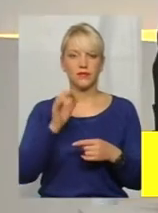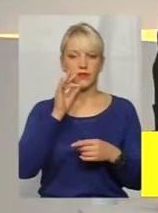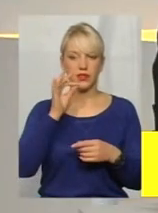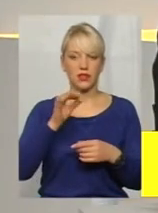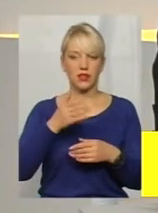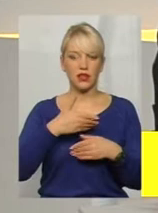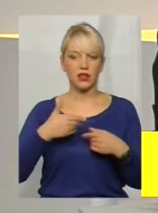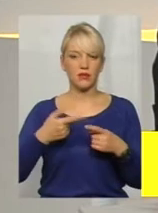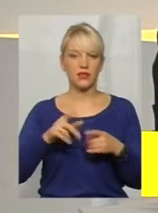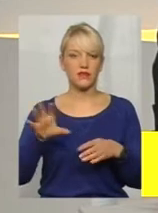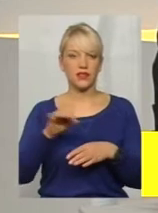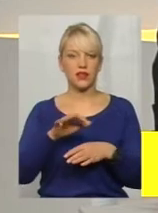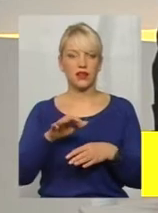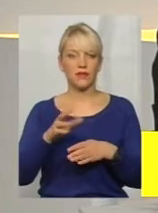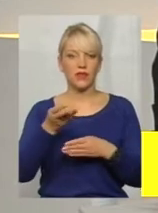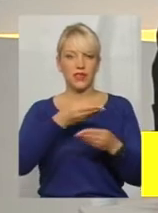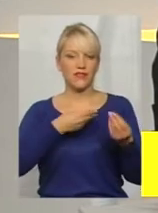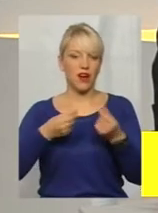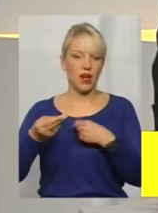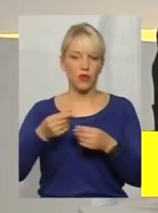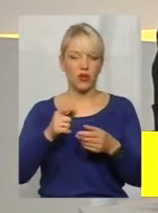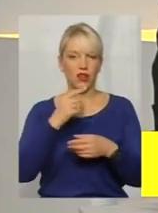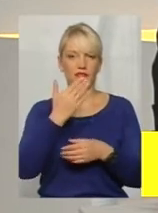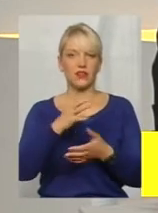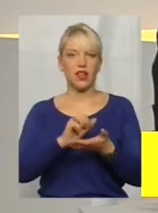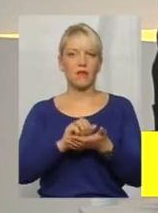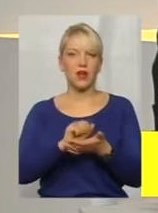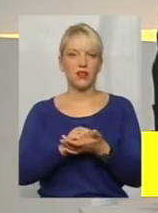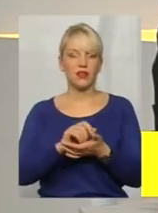ви все сфабрикували, займаєтесь брехньою.